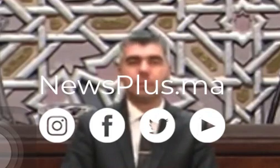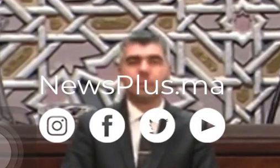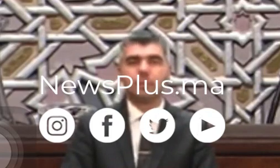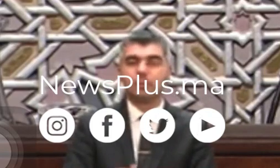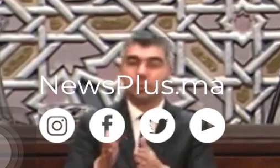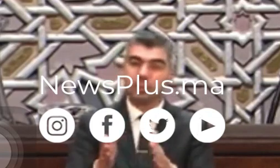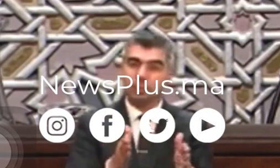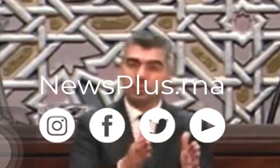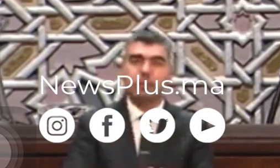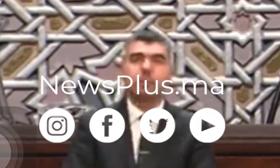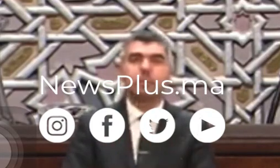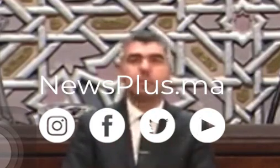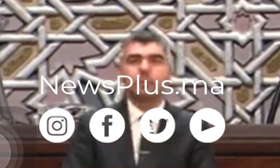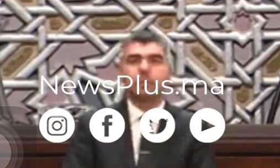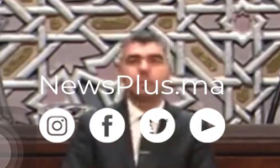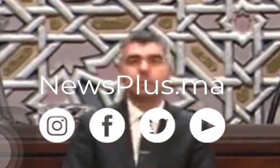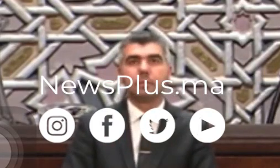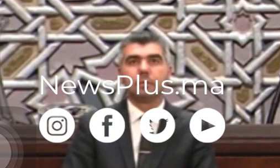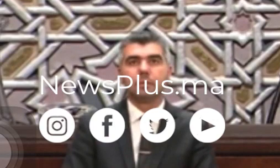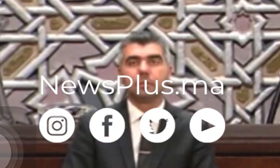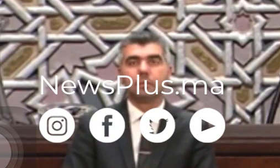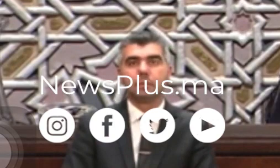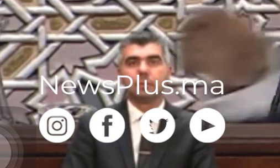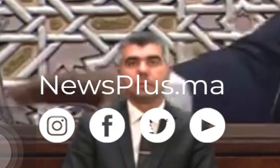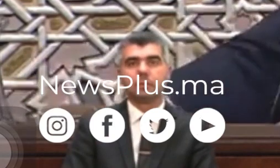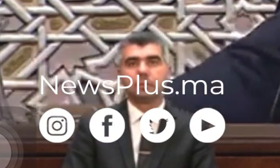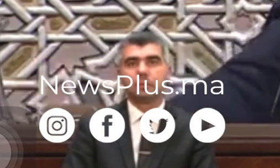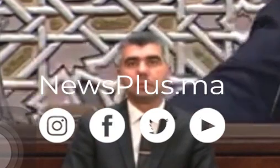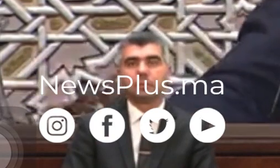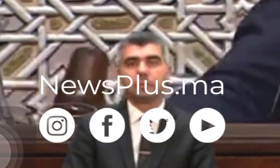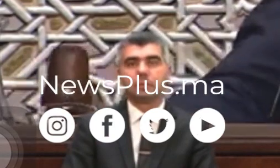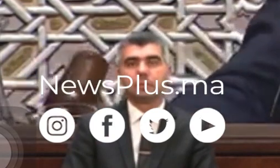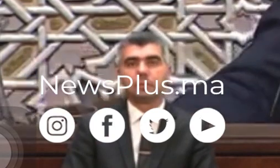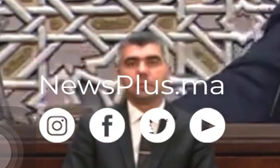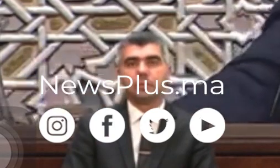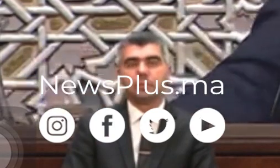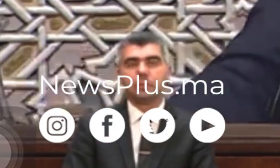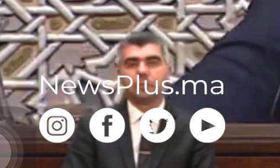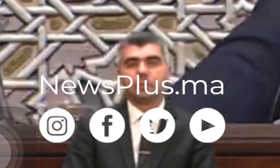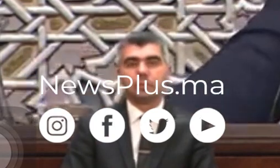اذا حضرات السيدات والساده، تفضل السيده النائبه المحترمه. غادي نبقاو هنا.